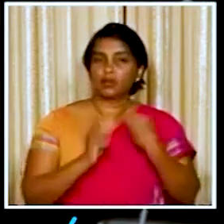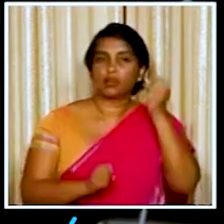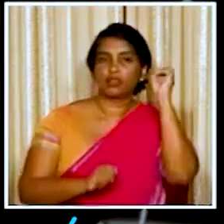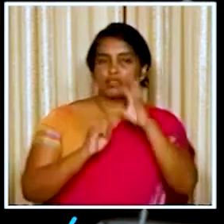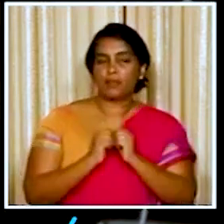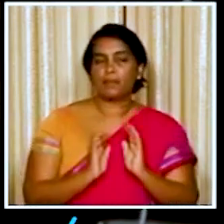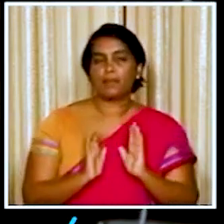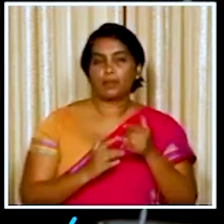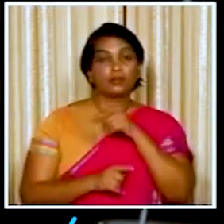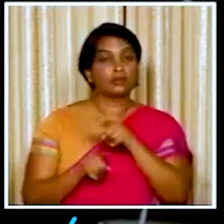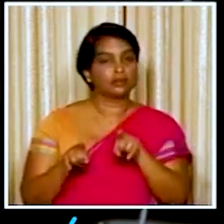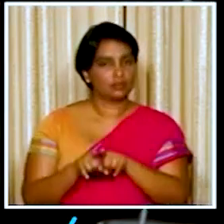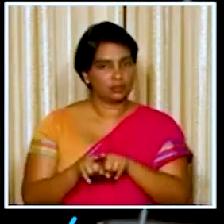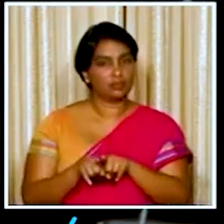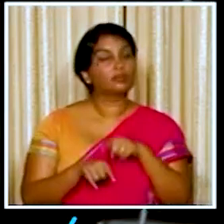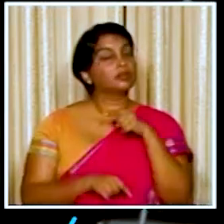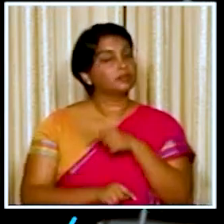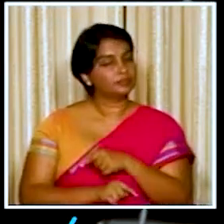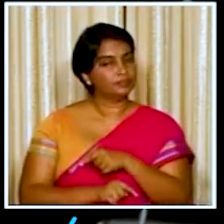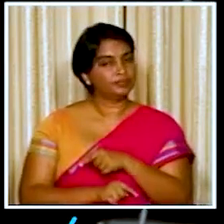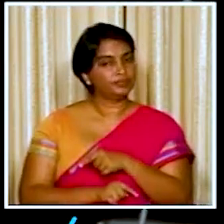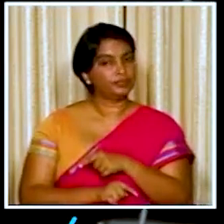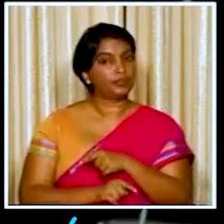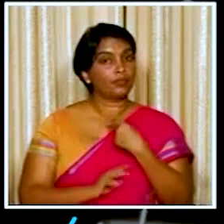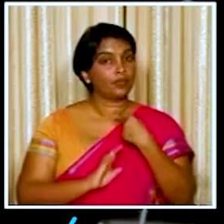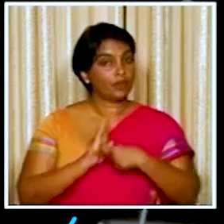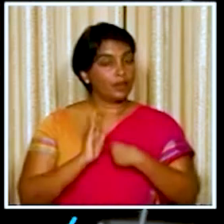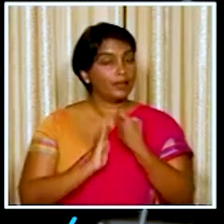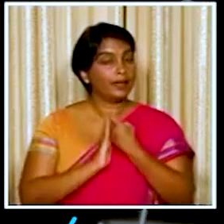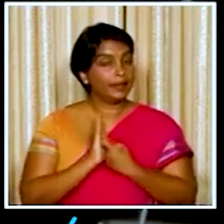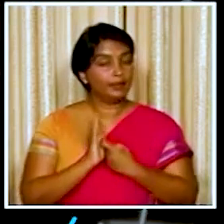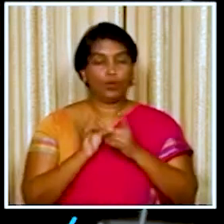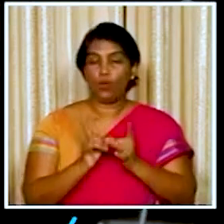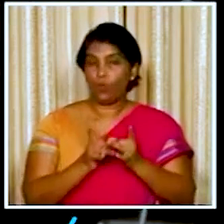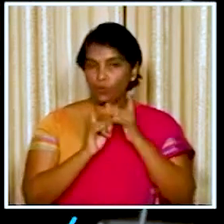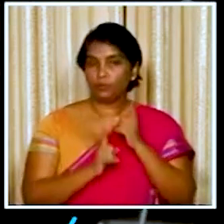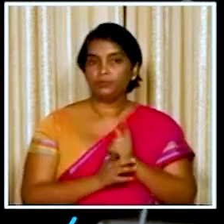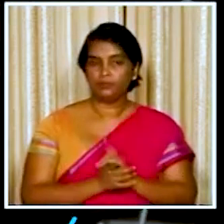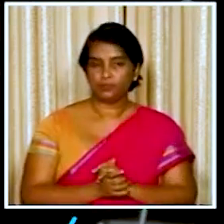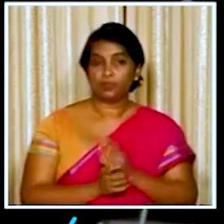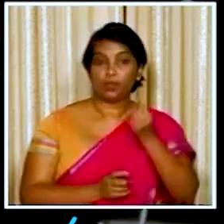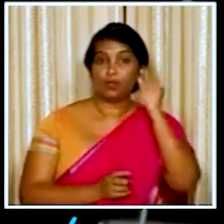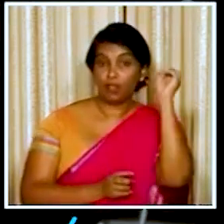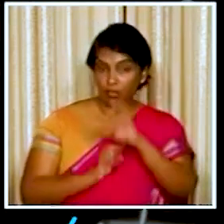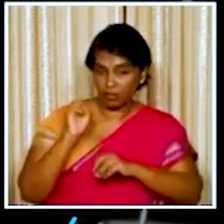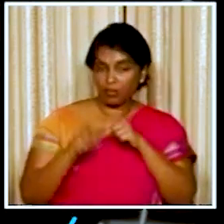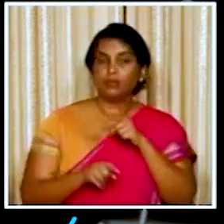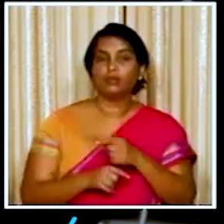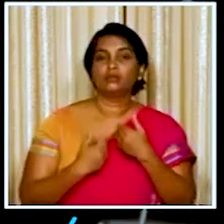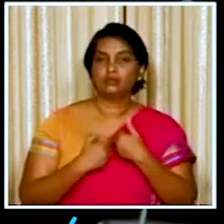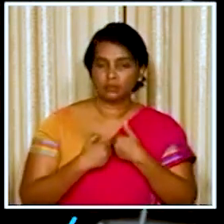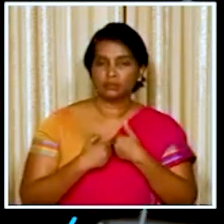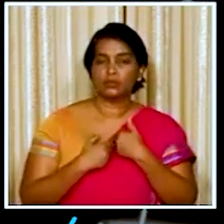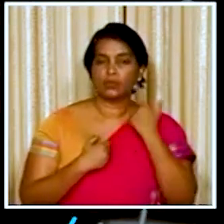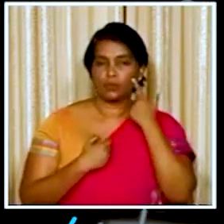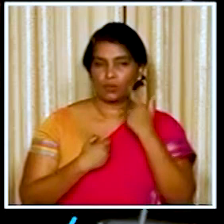පටන් ගත්තා. ඒ සඳහා මේ රටට නීත්‍යානුකූල මාර්ග ඔස්සේ රටට මුදල් එවන්න කියන එක අපි දැනුවත්